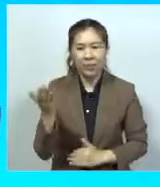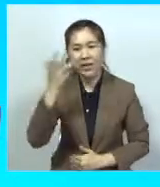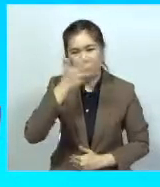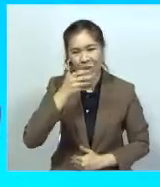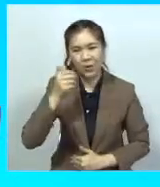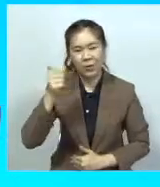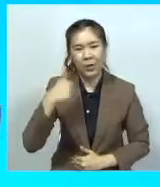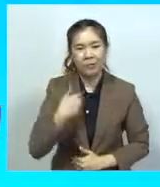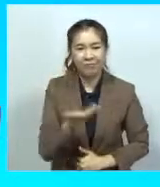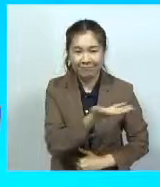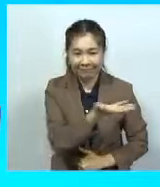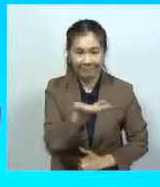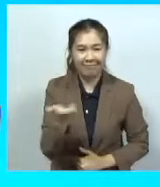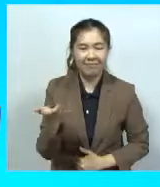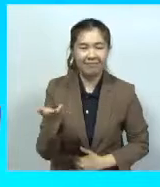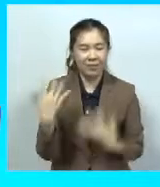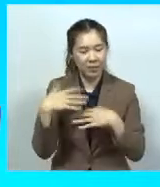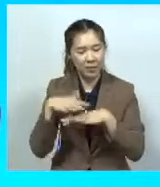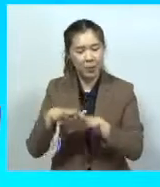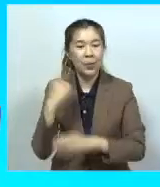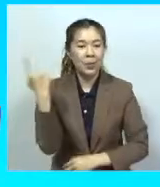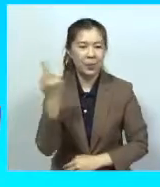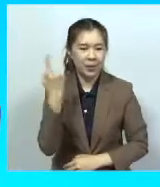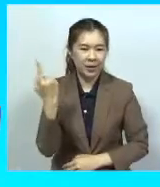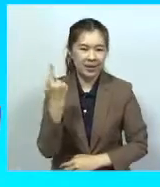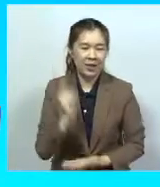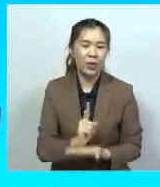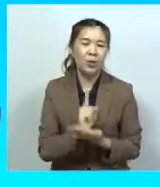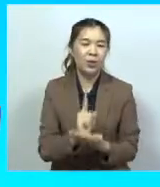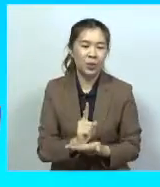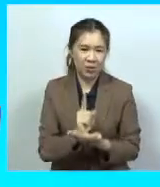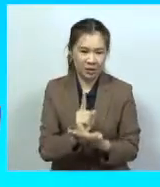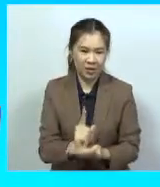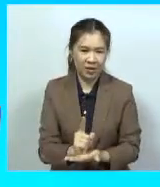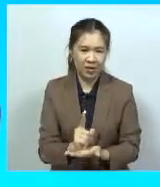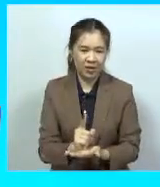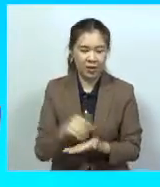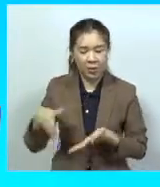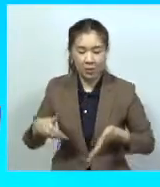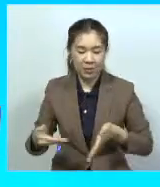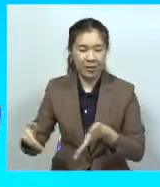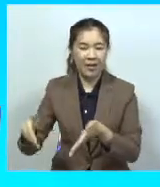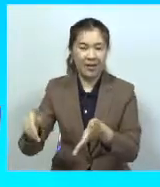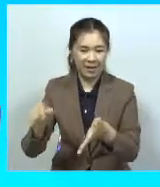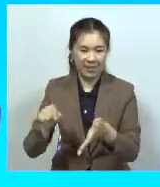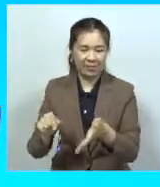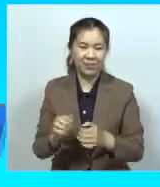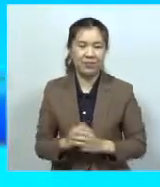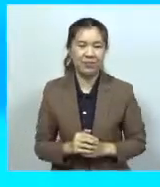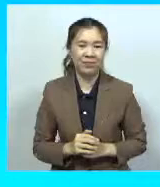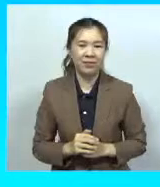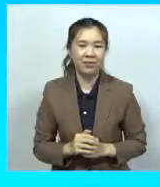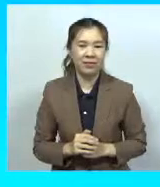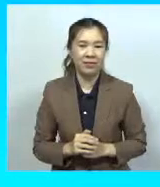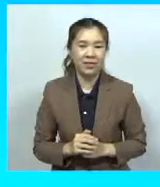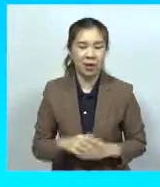มากๆนะคะก็เลยเชิญชวนคุณผู้ชมนะคะไปเที่ยวกันสำหรับงานลอยกระทงอนุรักษ์วิถีไทยลุ่มน้ำสแกกรังค่ะถ้าไปที่นี่มีโอก